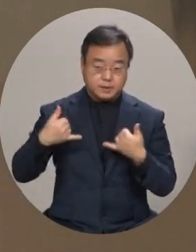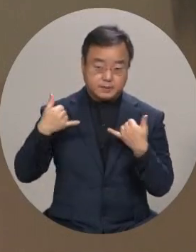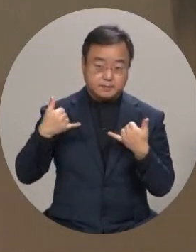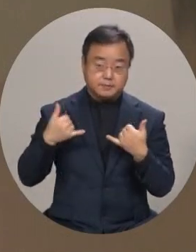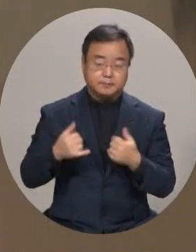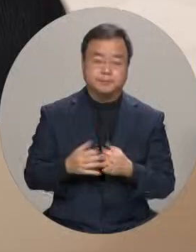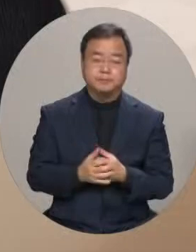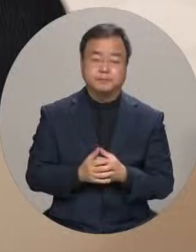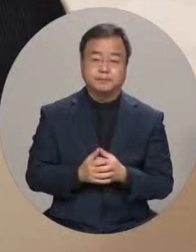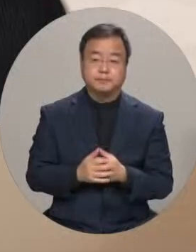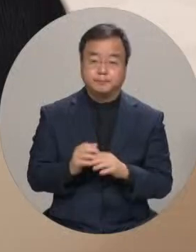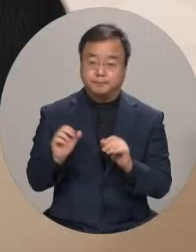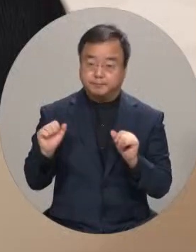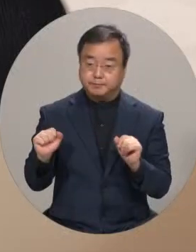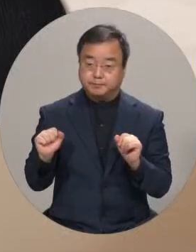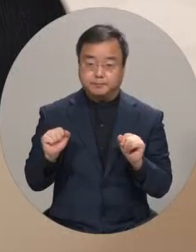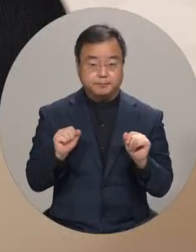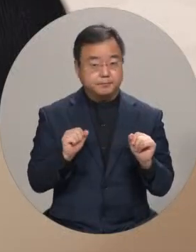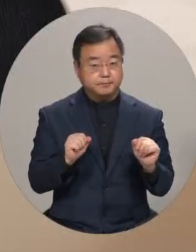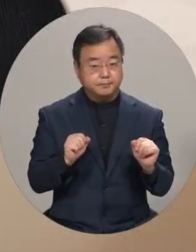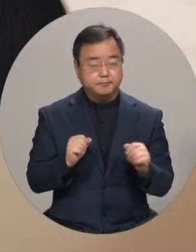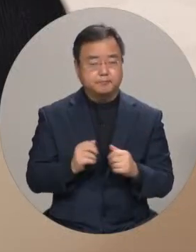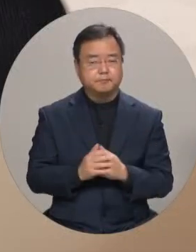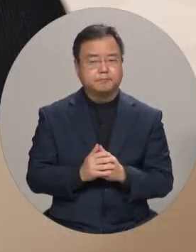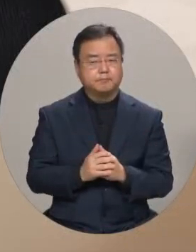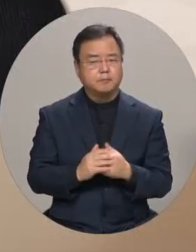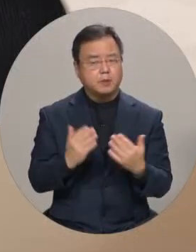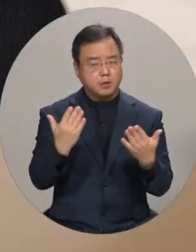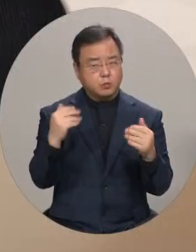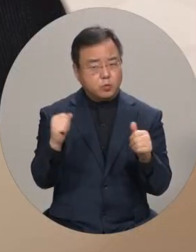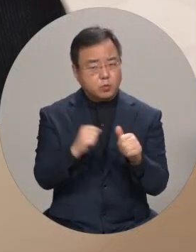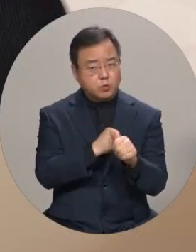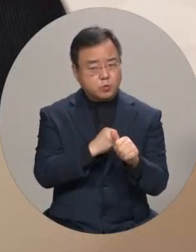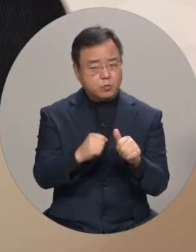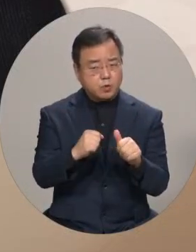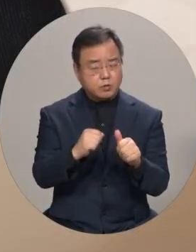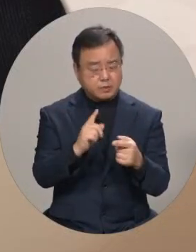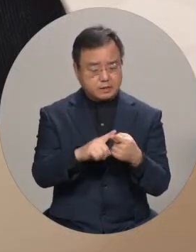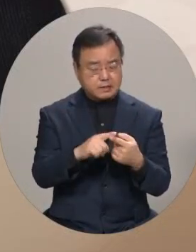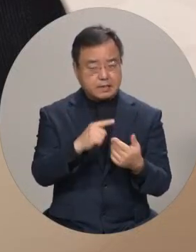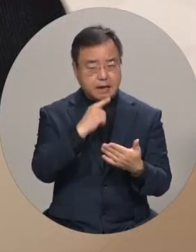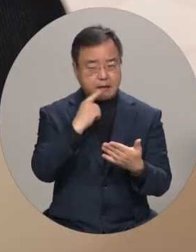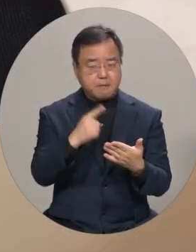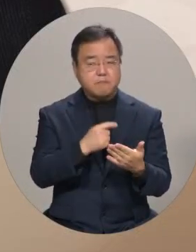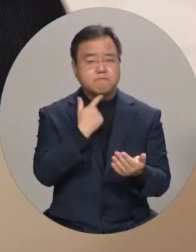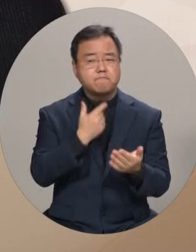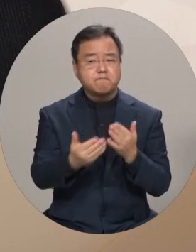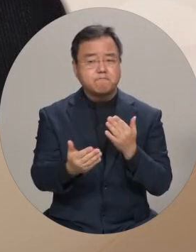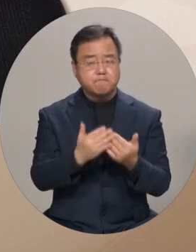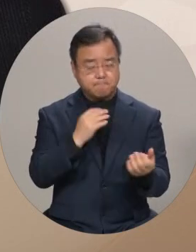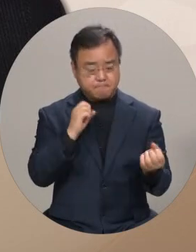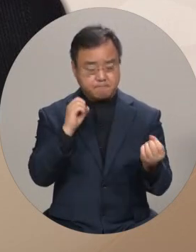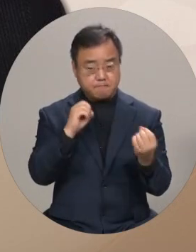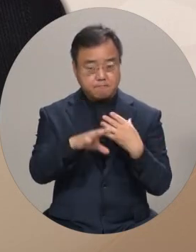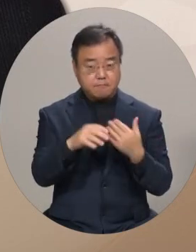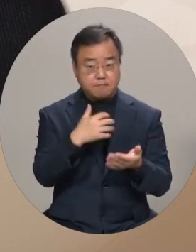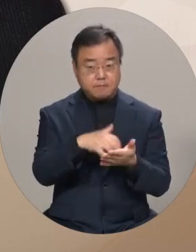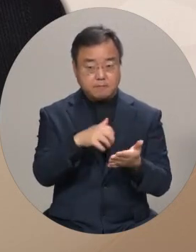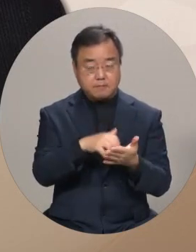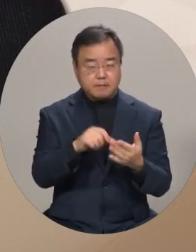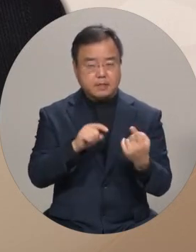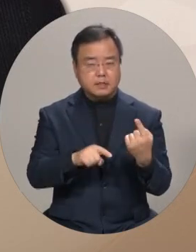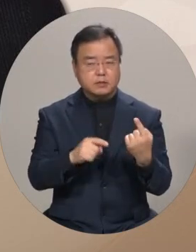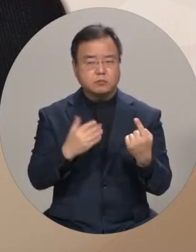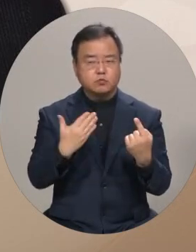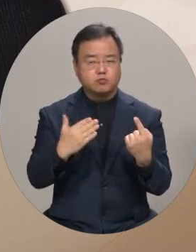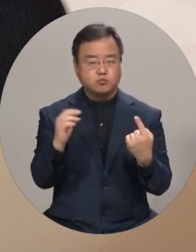안녕하세요. 네, 안녕하세요. 네, 이 학교 폭력 피해 경험이 있다고 응답한 학생 비율이 1.9%,